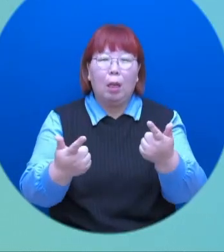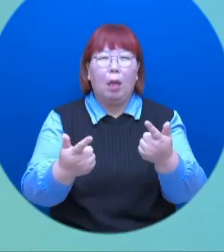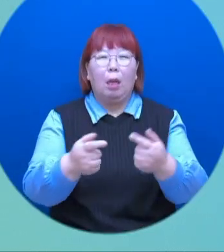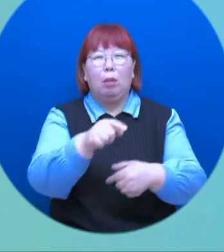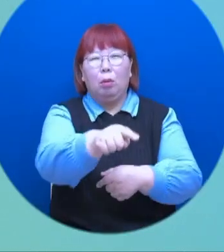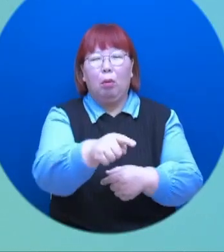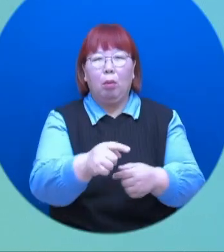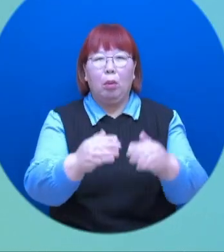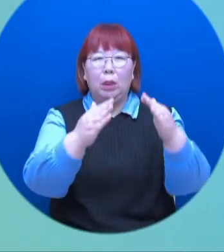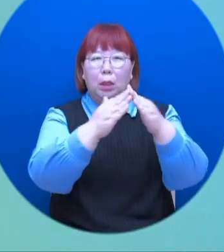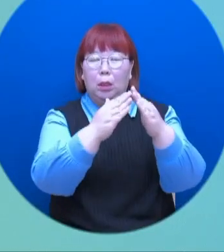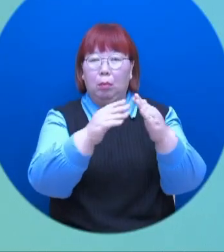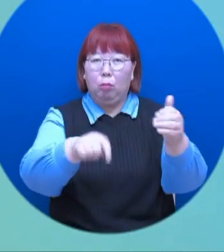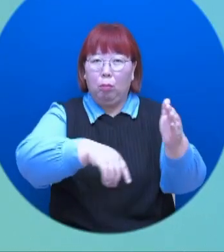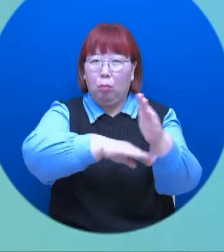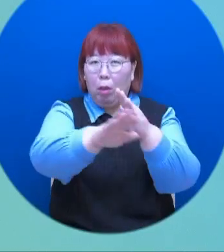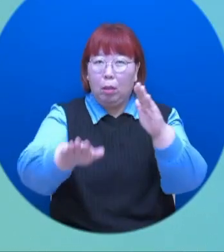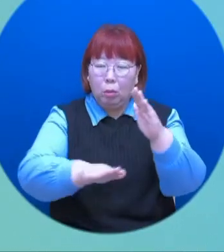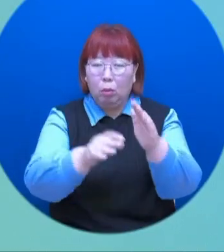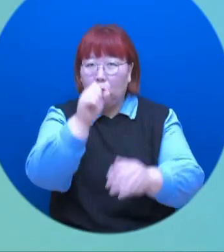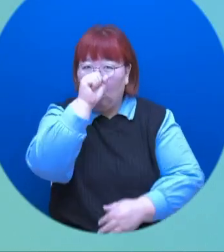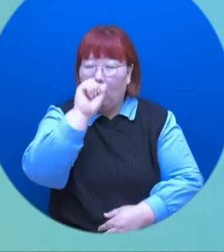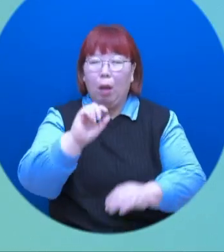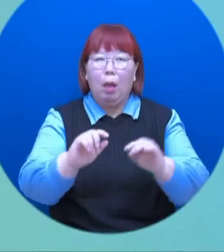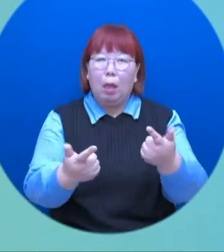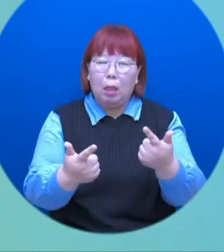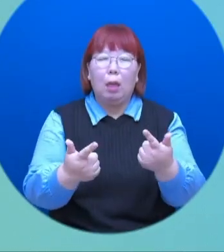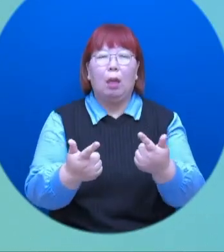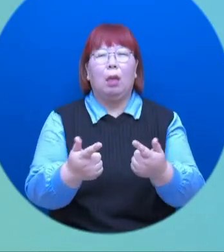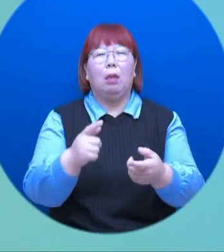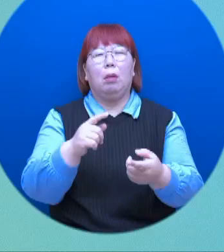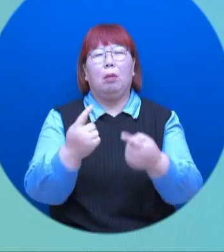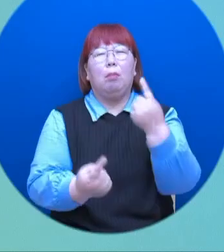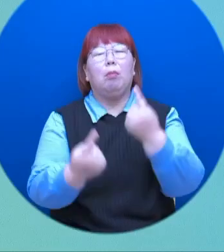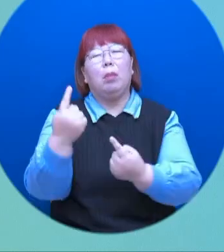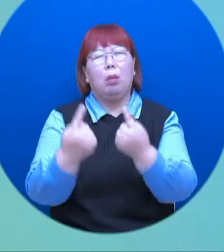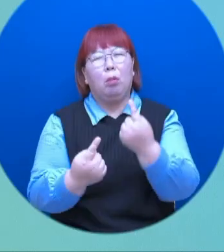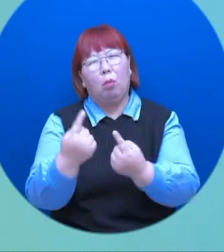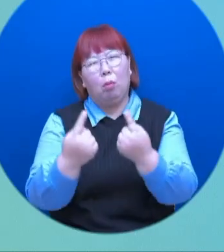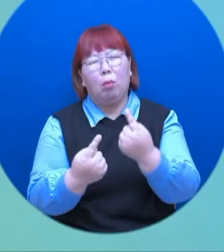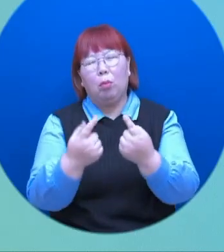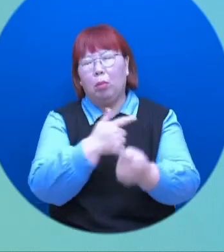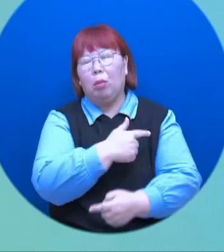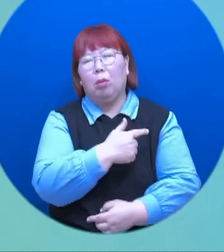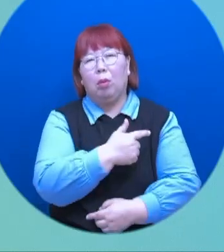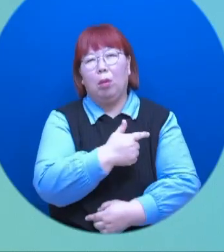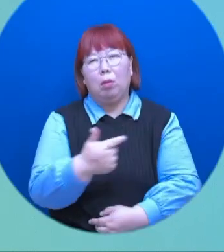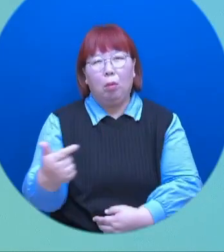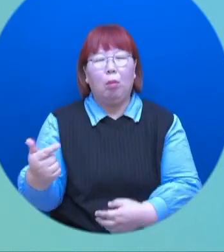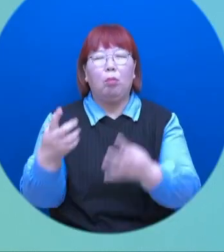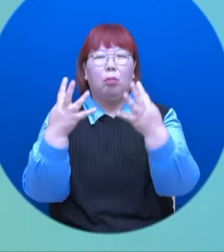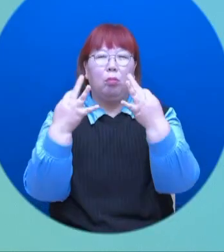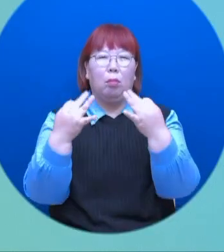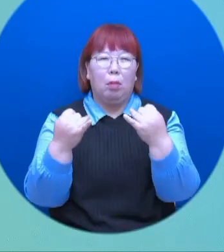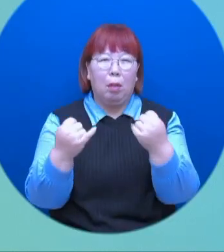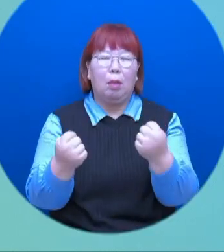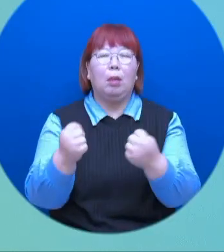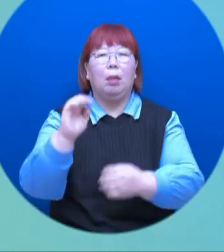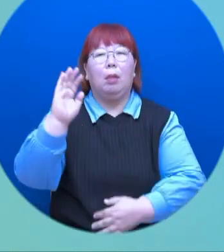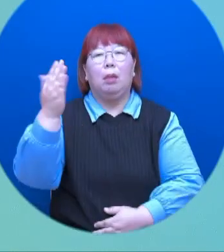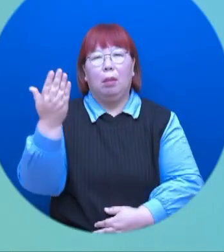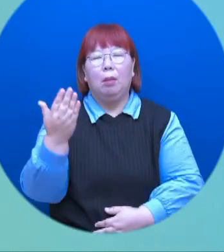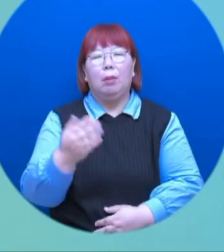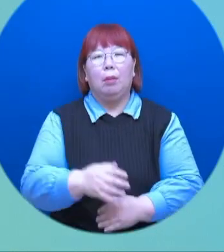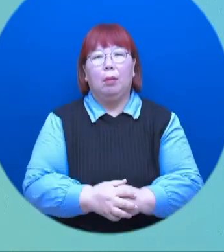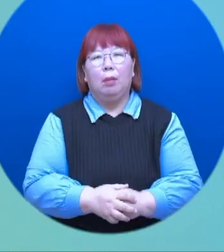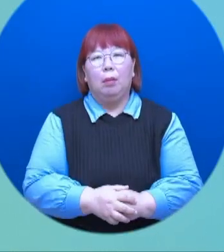집안의 아들, 딸이구나, 그렇지 못하구나, 이런 등등의 비교를 하면서